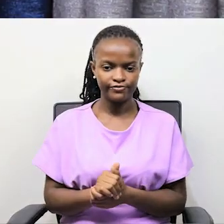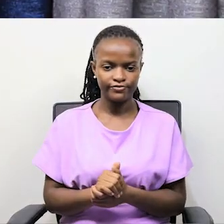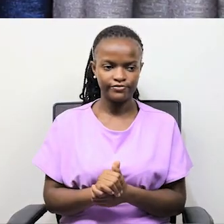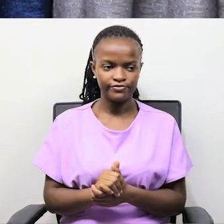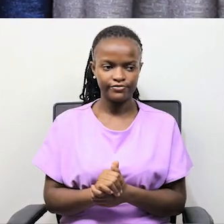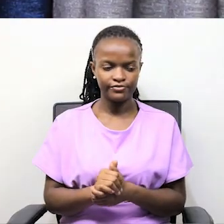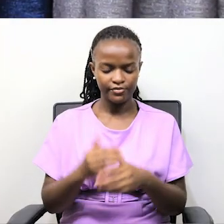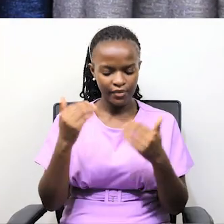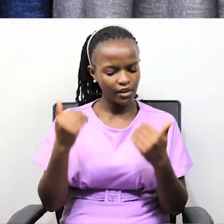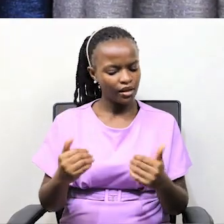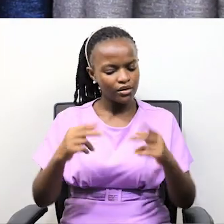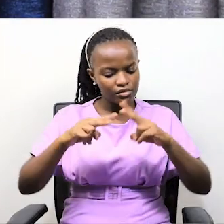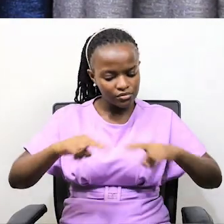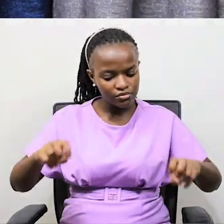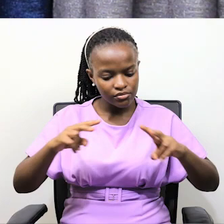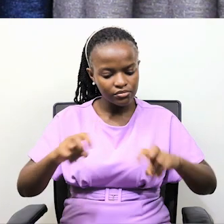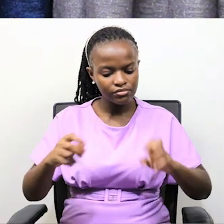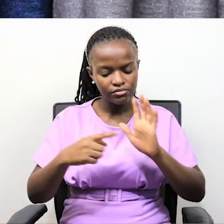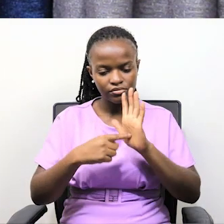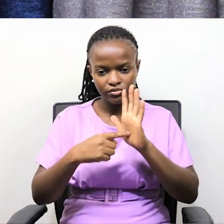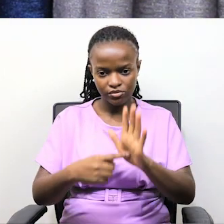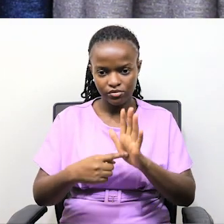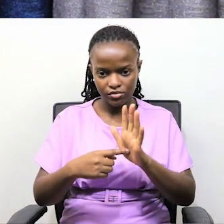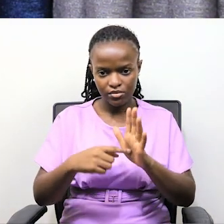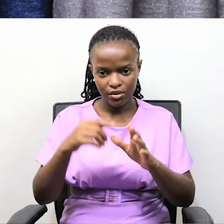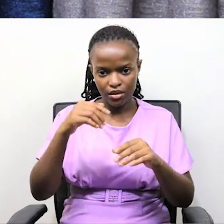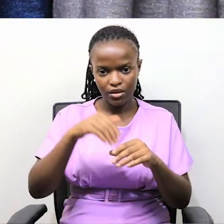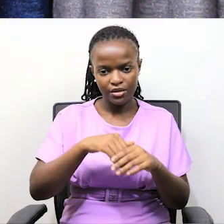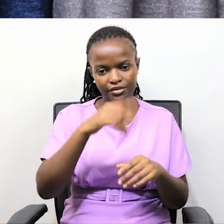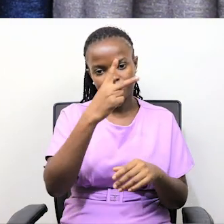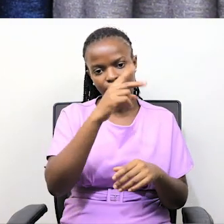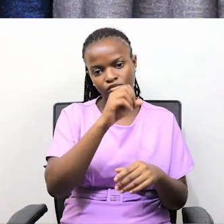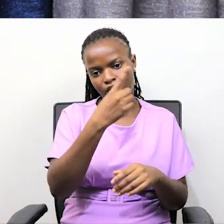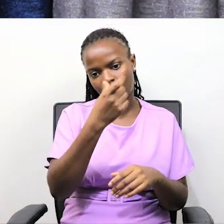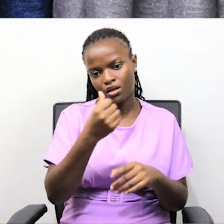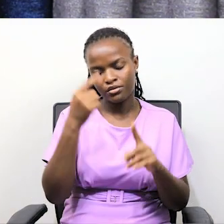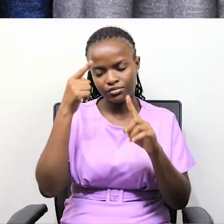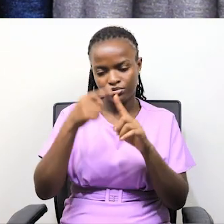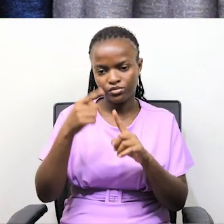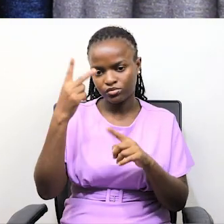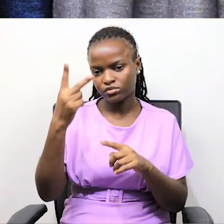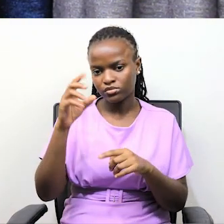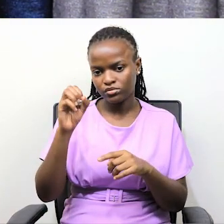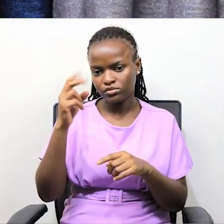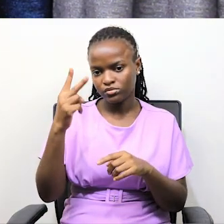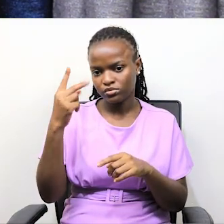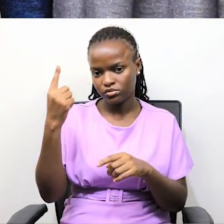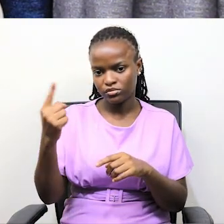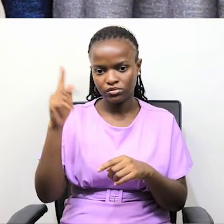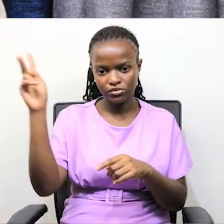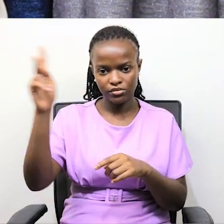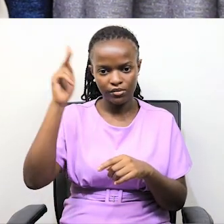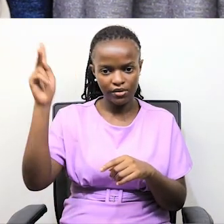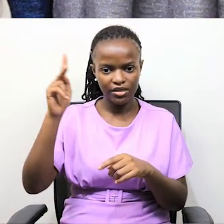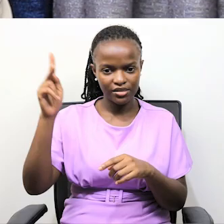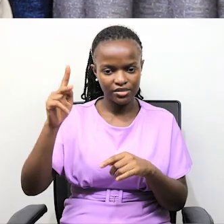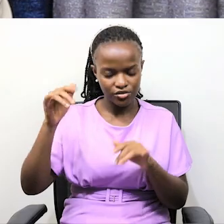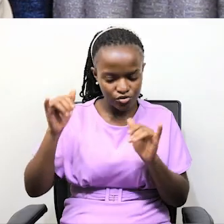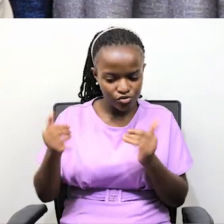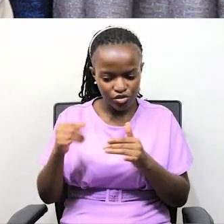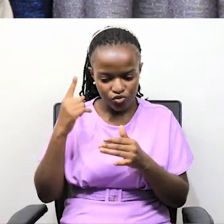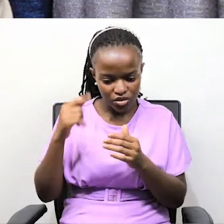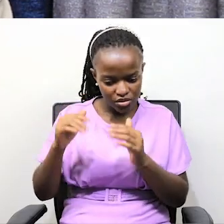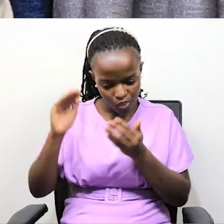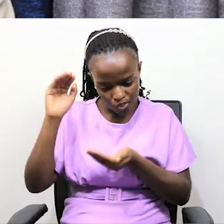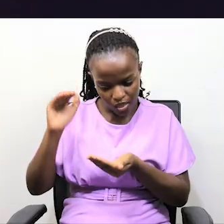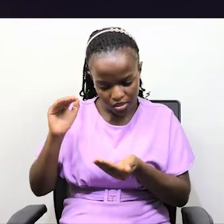Lorsque l'Afrobaromètre montre qu'en 2016 et 2021, le Kenya fait marche arrière en matière d'objectifs de